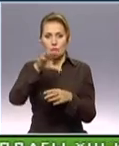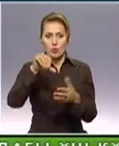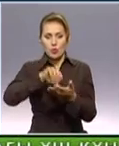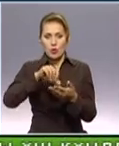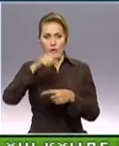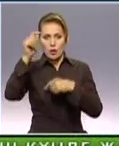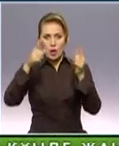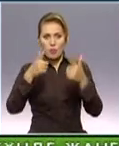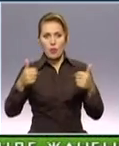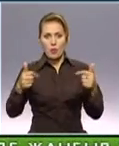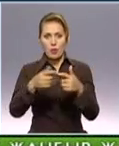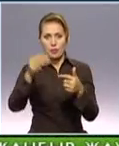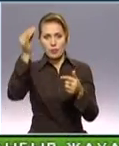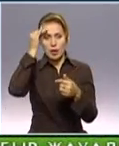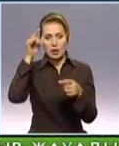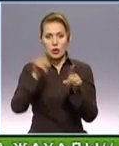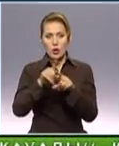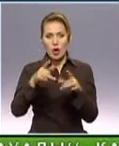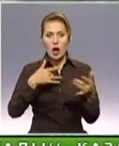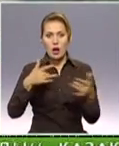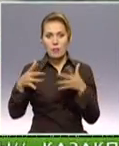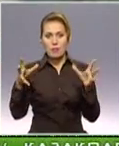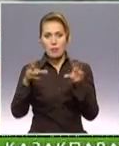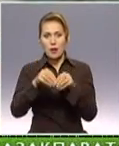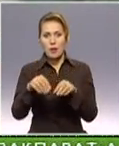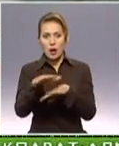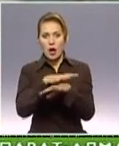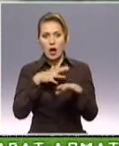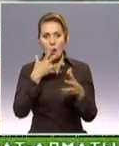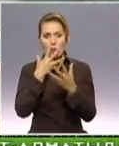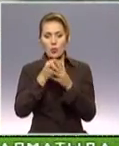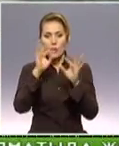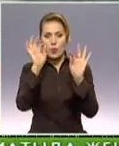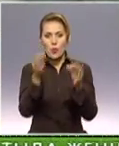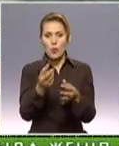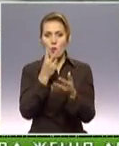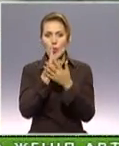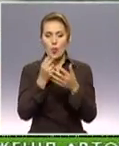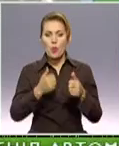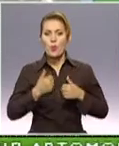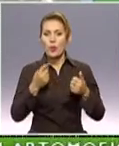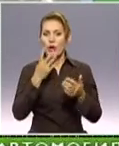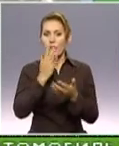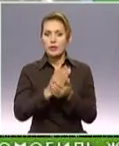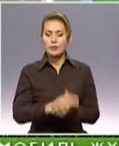Фестивальді ұйымдастырушылардың пікірінше, әртістермен бірге қала халқы да өз өнерін паш етуге құштар.